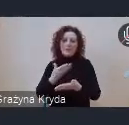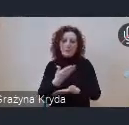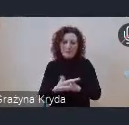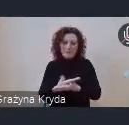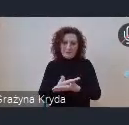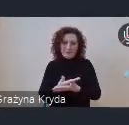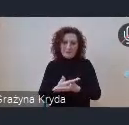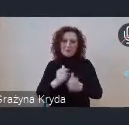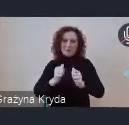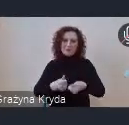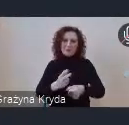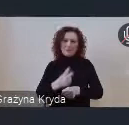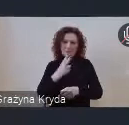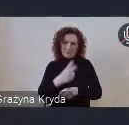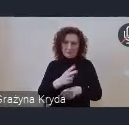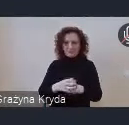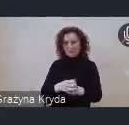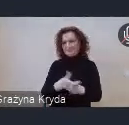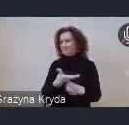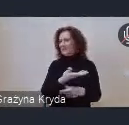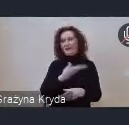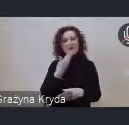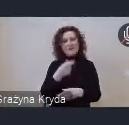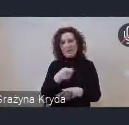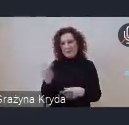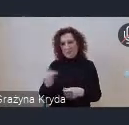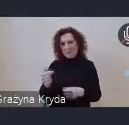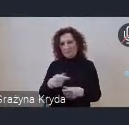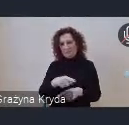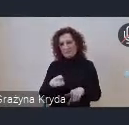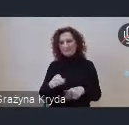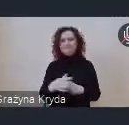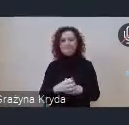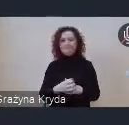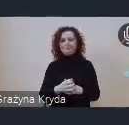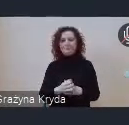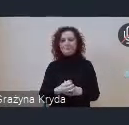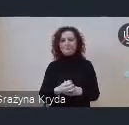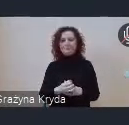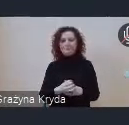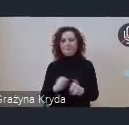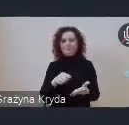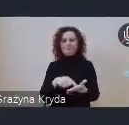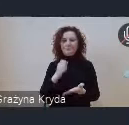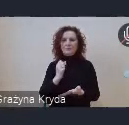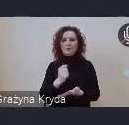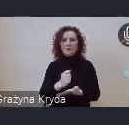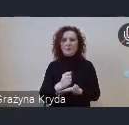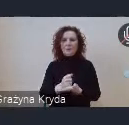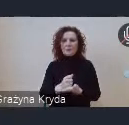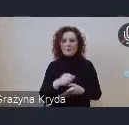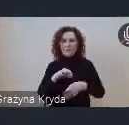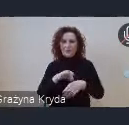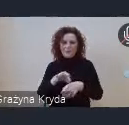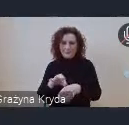wprowadziła jeszcze ustawa co już w jakim stopniu może was dotyczyć ustawa wprowadziła skargę i